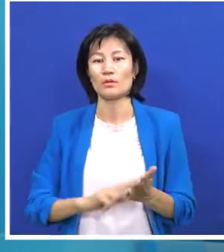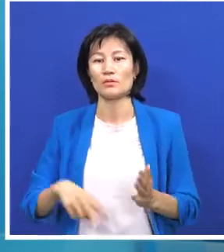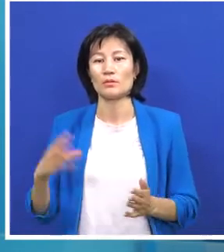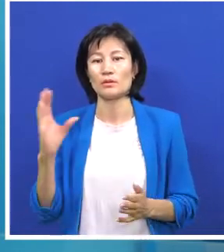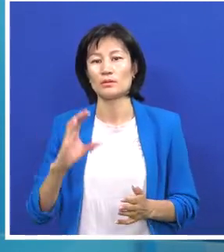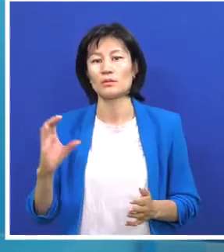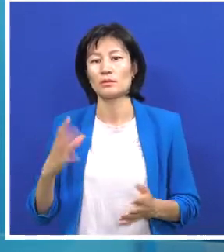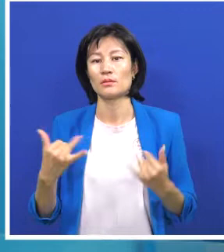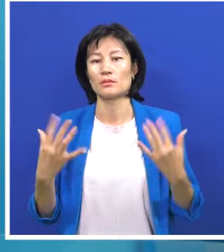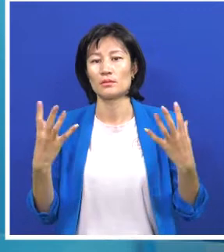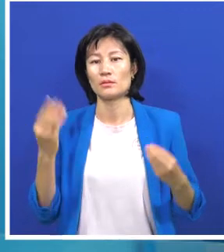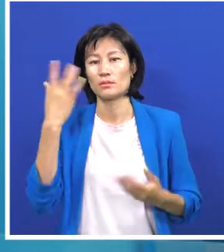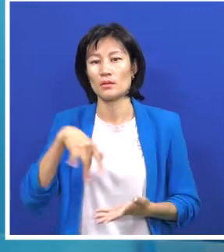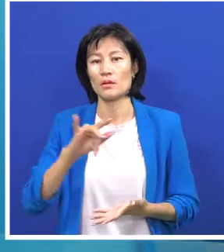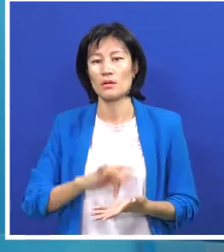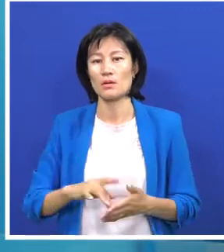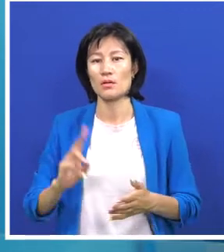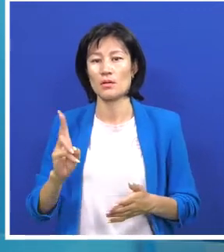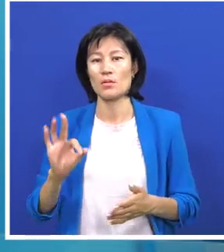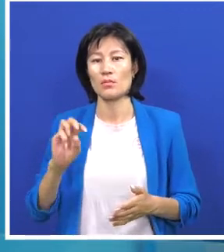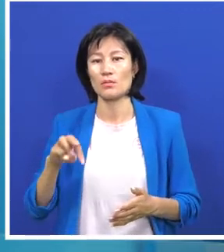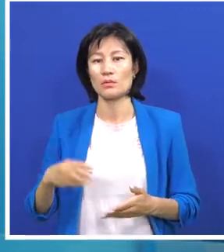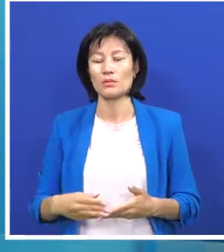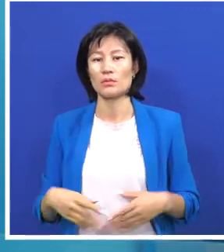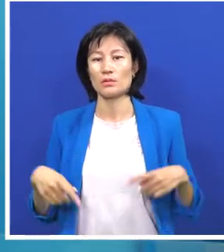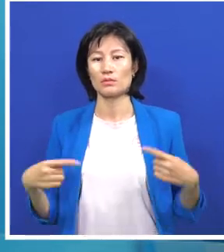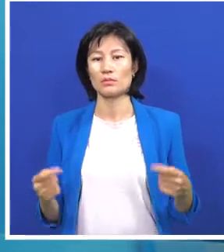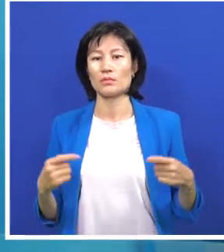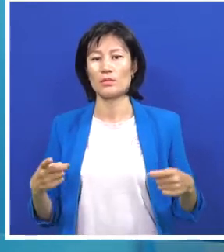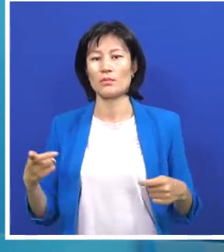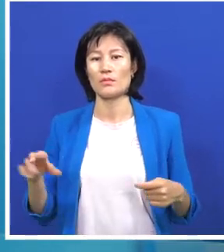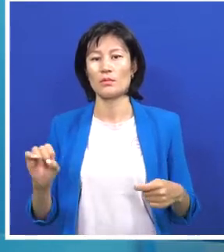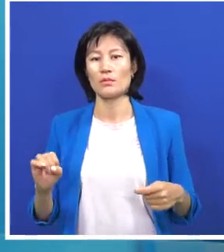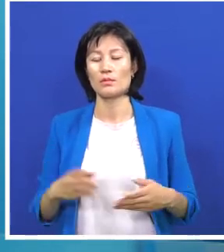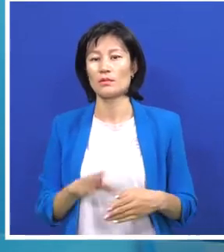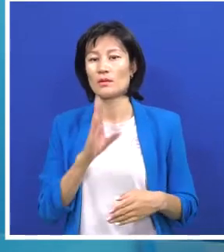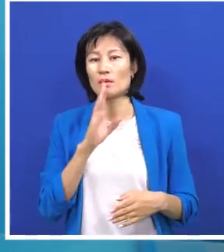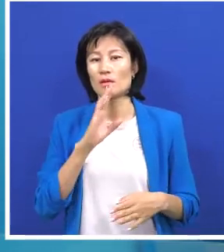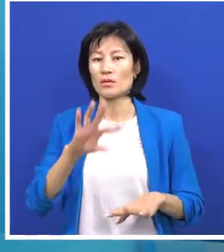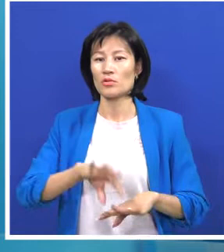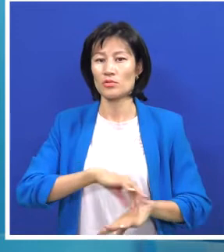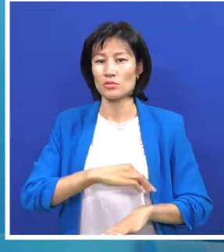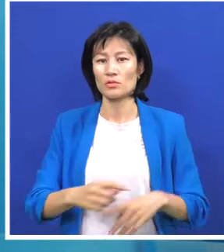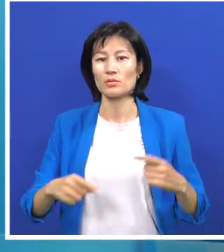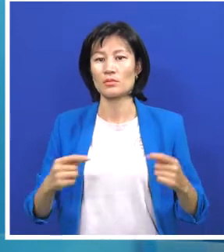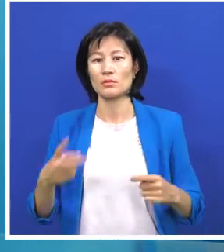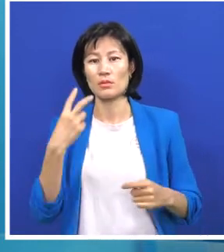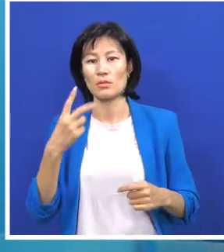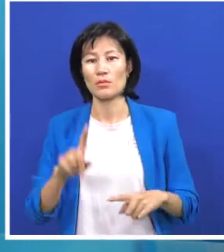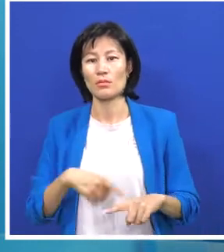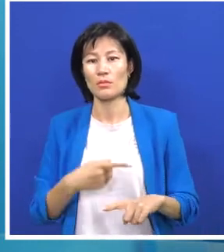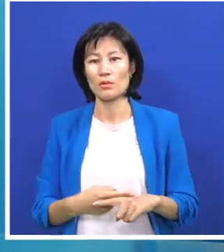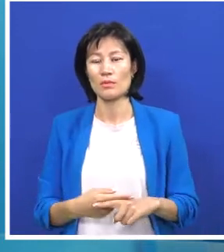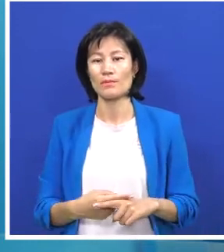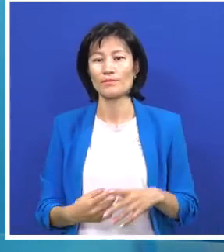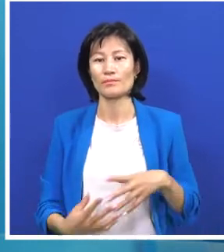23-ші 42 күні Шымкент қаласының коммунизм бөлімшесіндегі тойханалардың бірінде қыз ұзату рәсімі өтіп жатқандығы анықталды. Бұл дерек